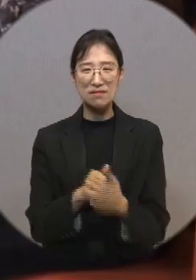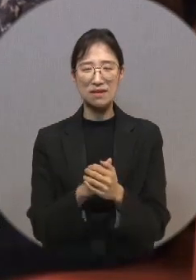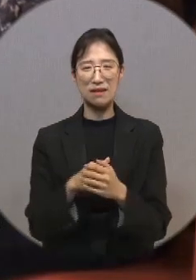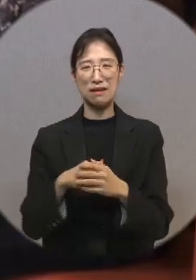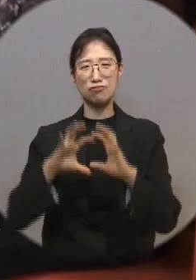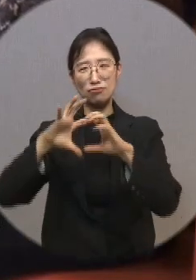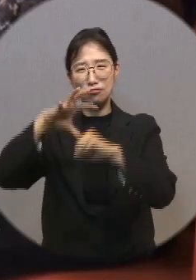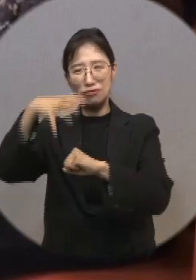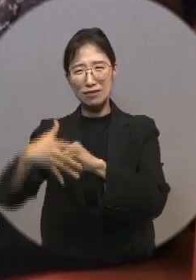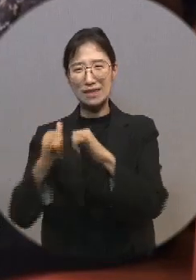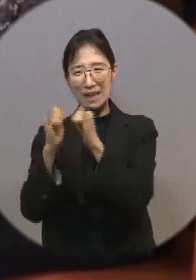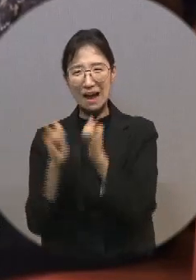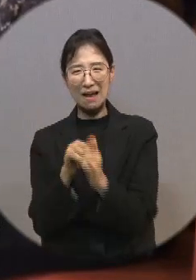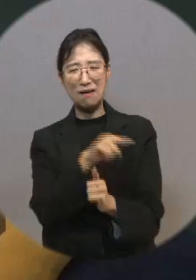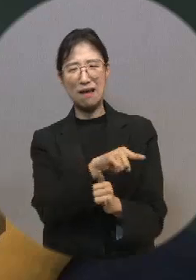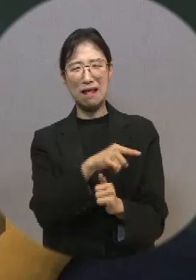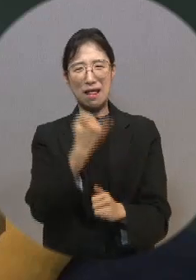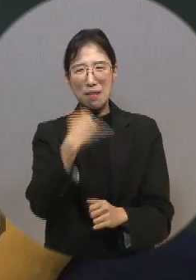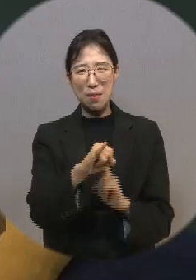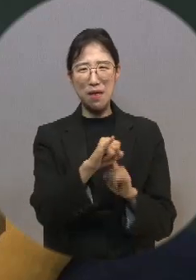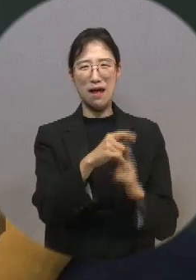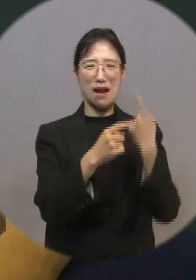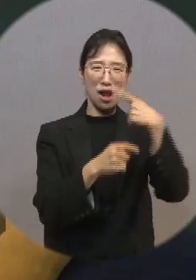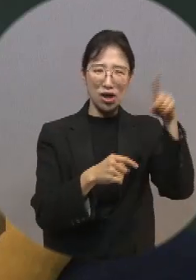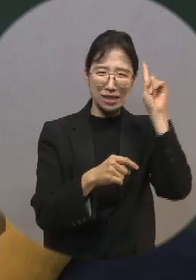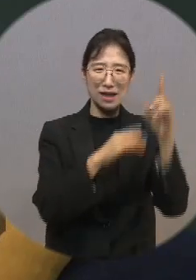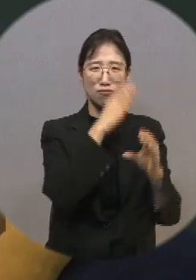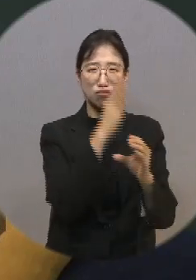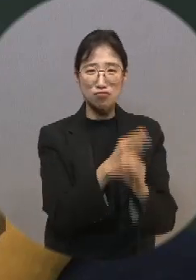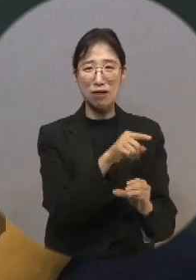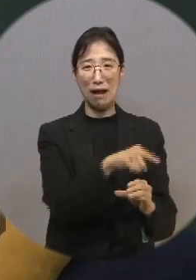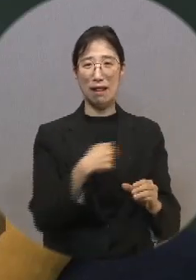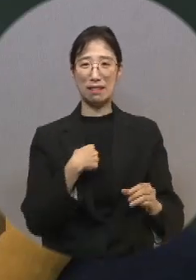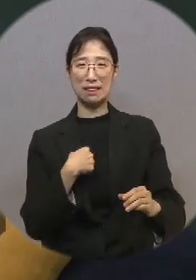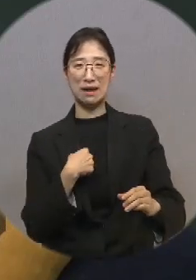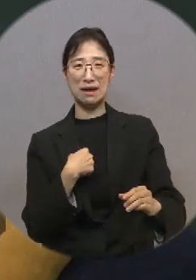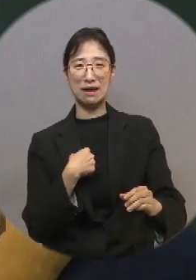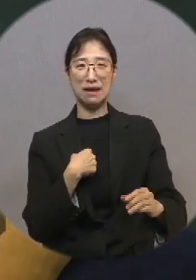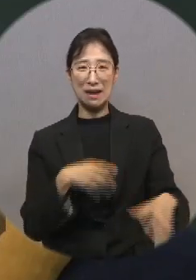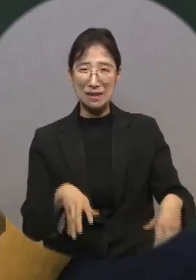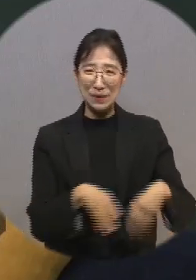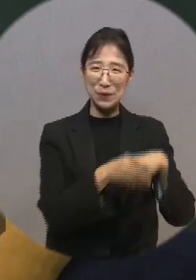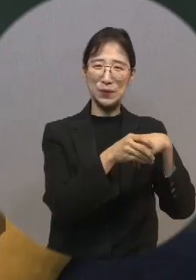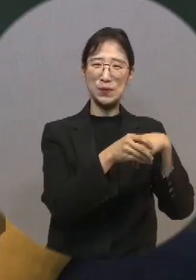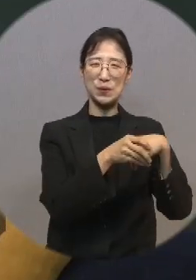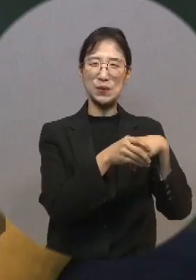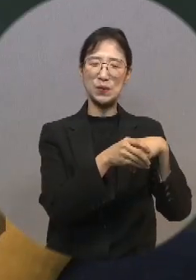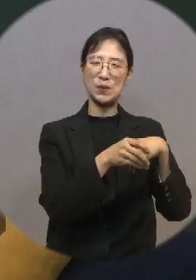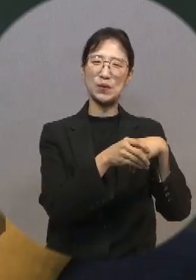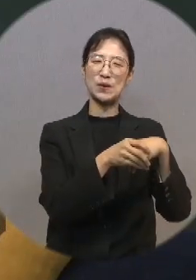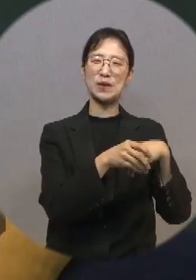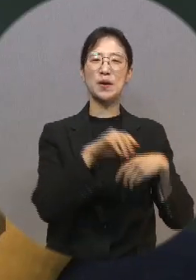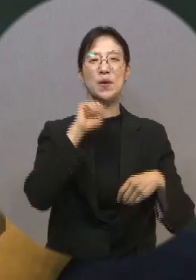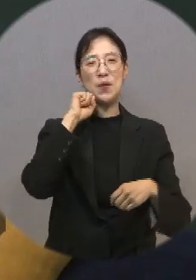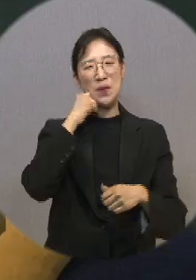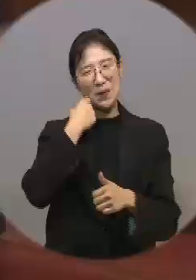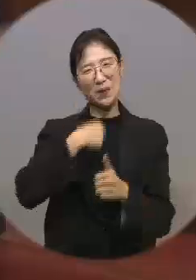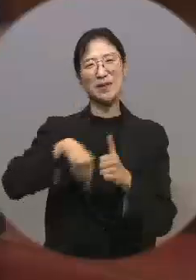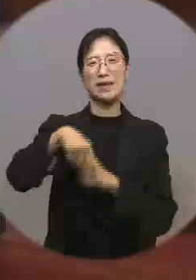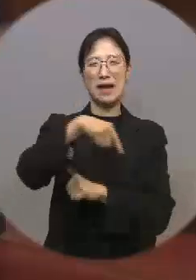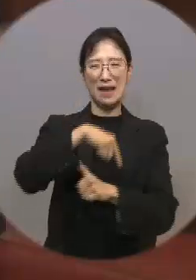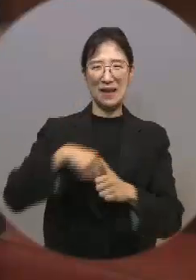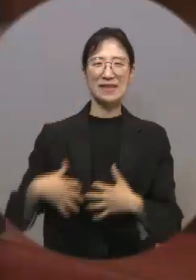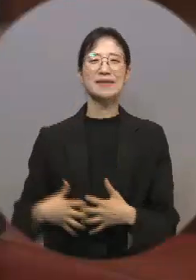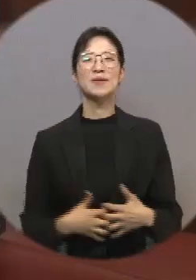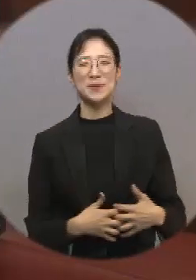소위 국제사회에서 불량 국가라고 하는 러시아나 북한하고 성급하게 손을 잡을 수 없는 현재 그 딜레마 속에서